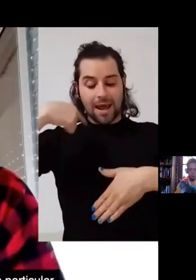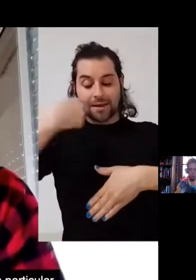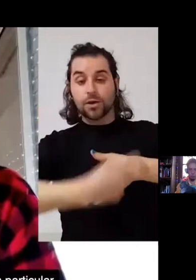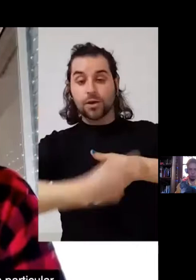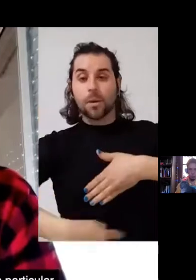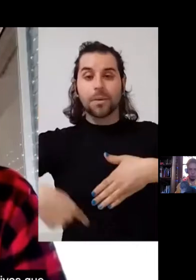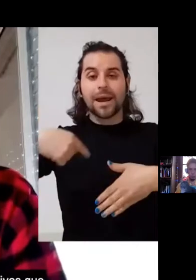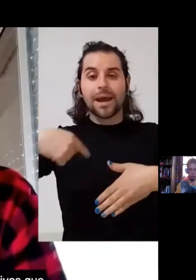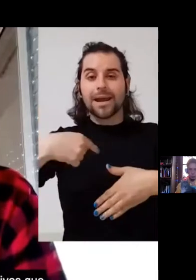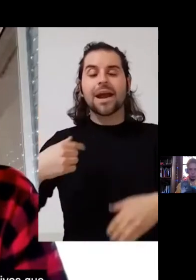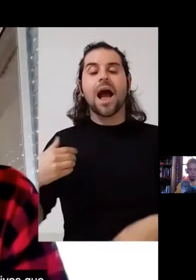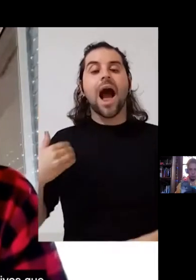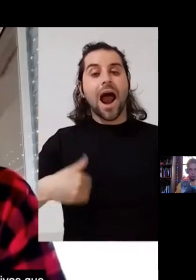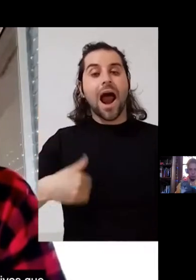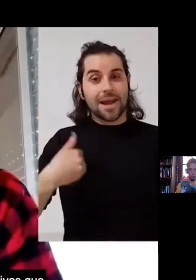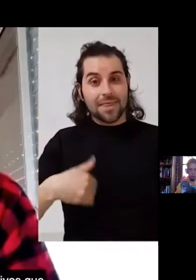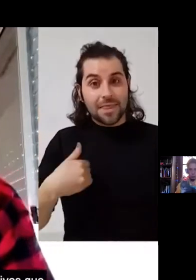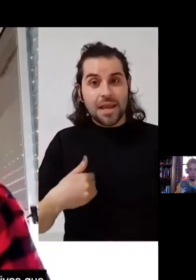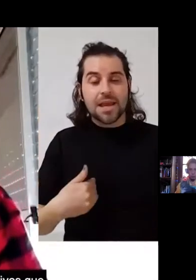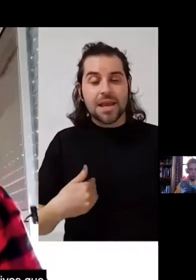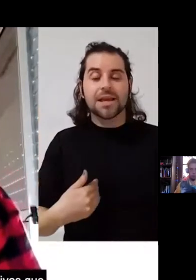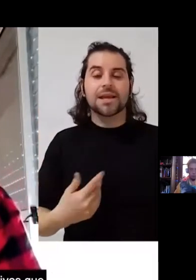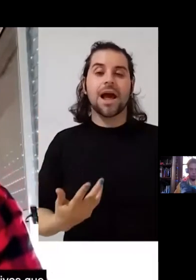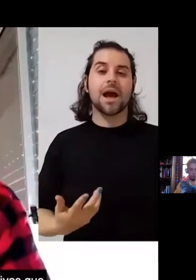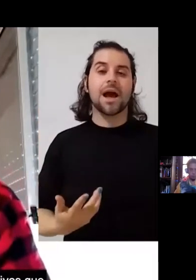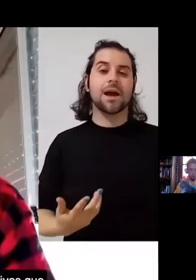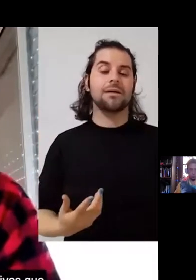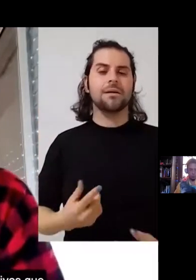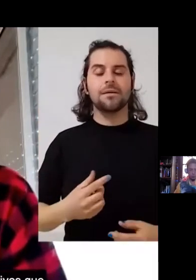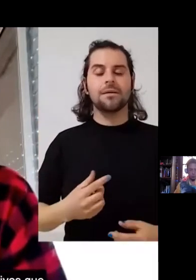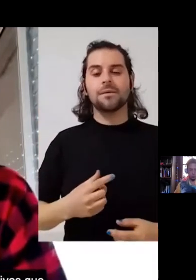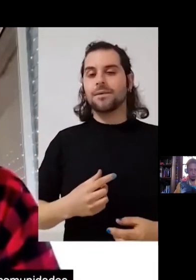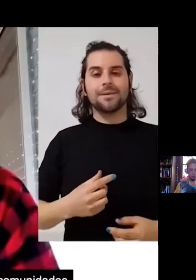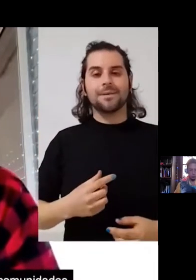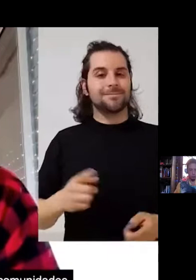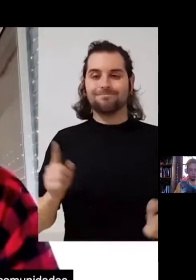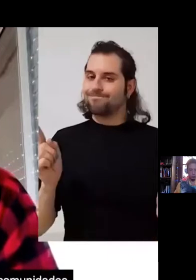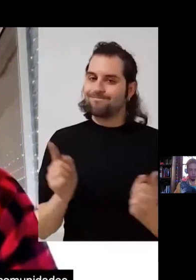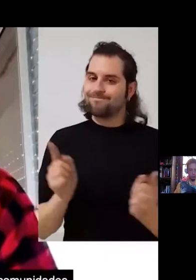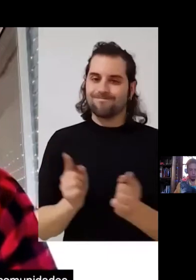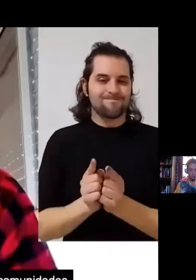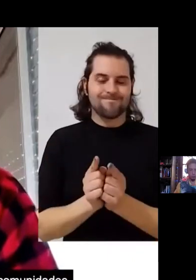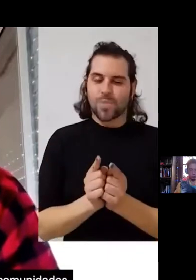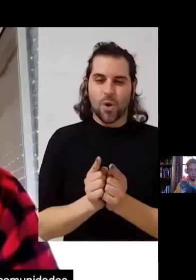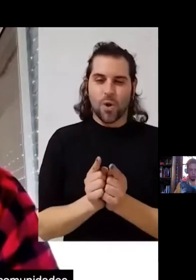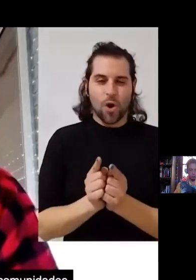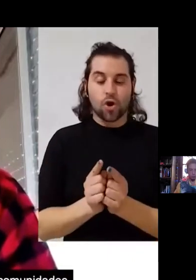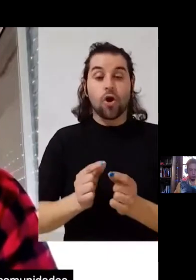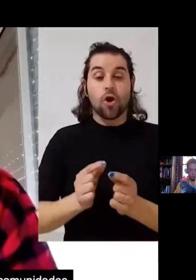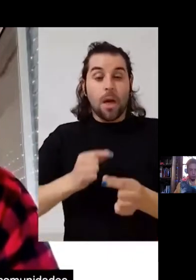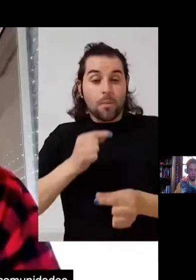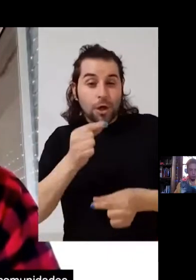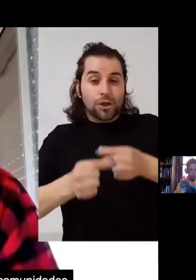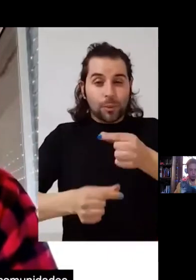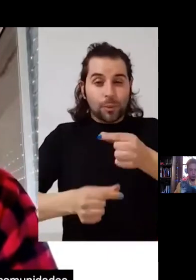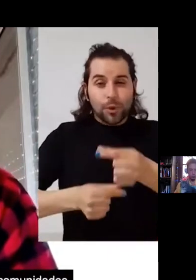en général et en Argentine en particulier. Et même si on a créé un cadre